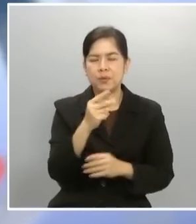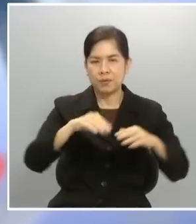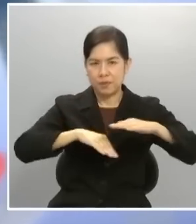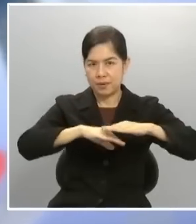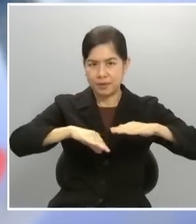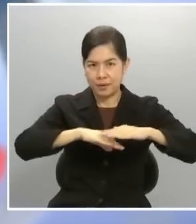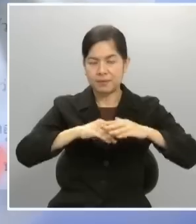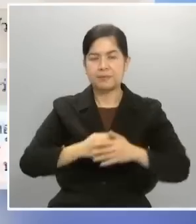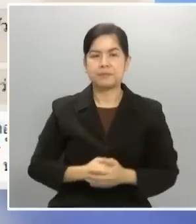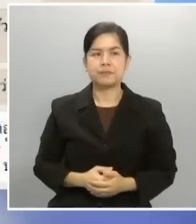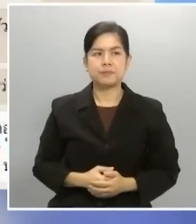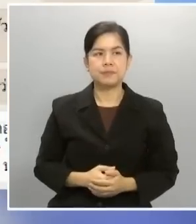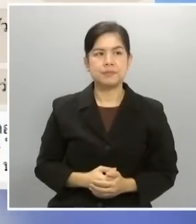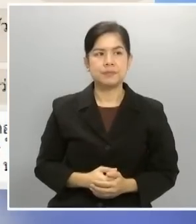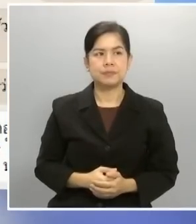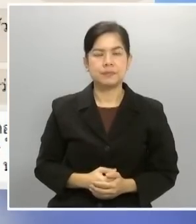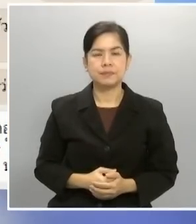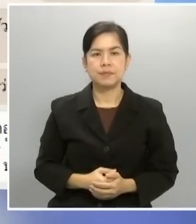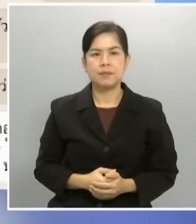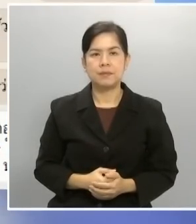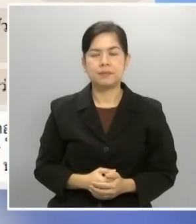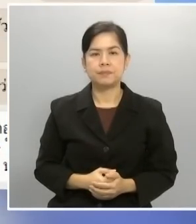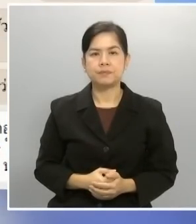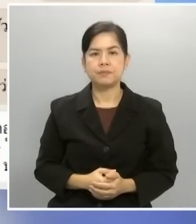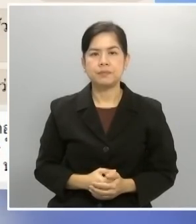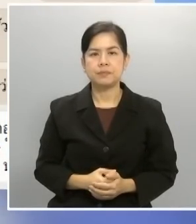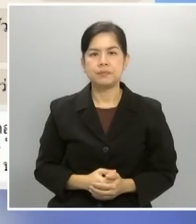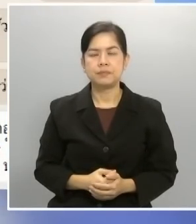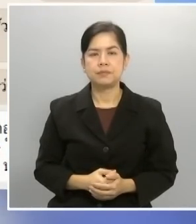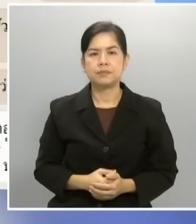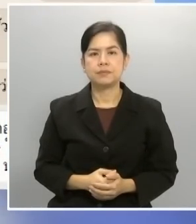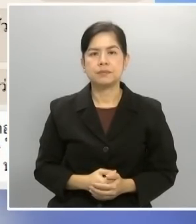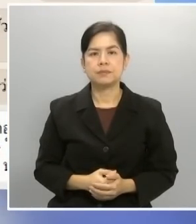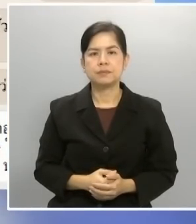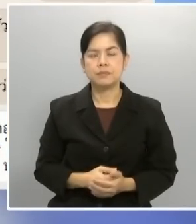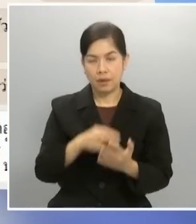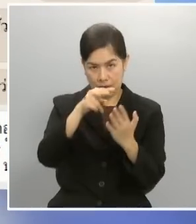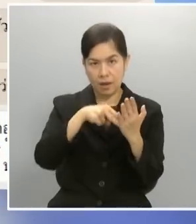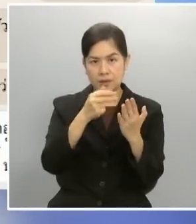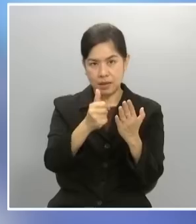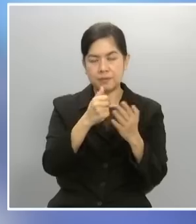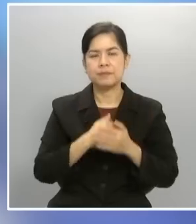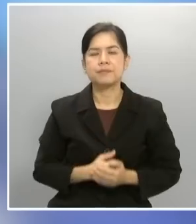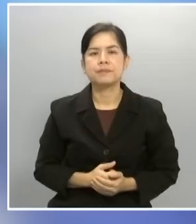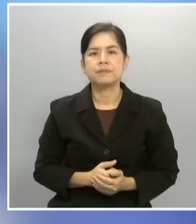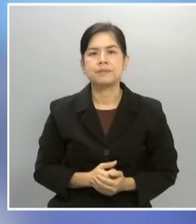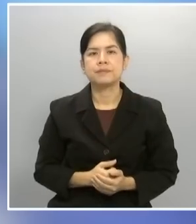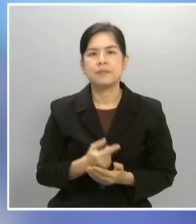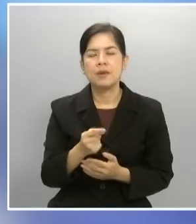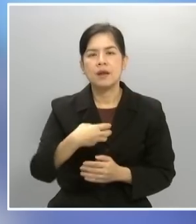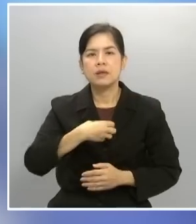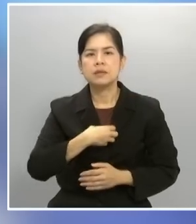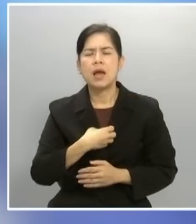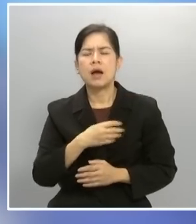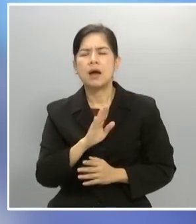นะนี่ฮะคุณผู้ชมครับอ่ะนี่นะฮะอ่ะพี่หมวยอ่านได้เลยครับค่ะอย่าขอแทน